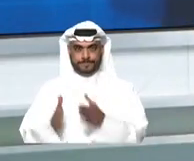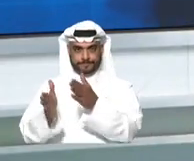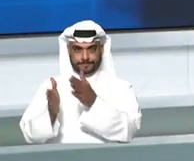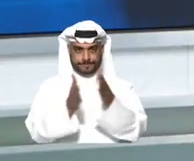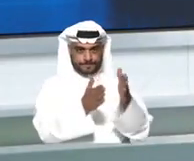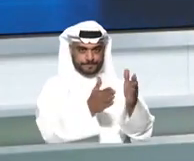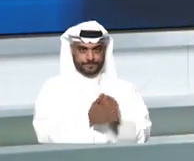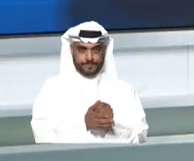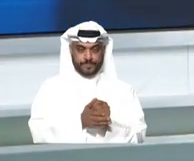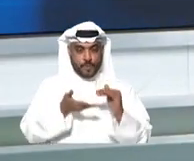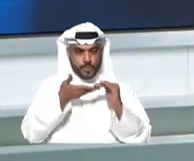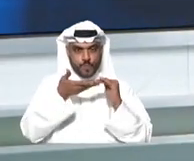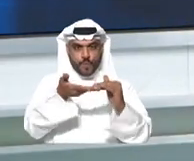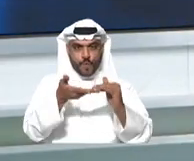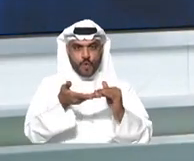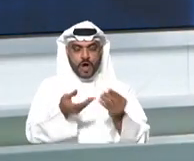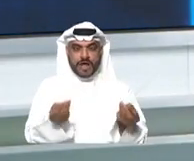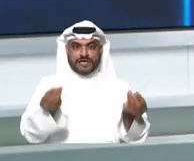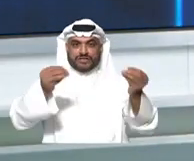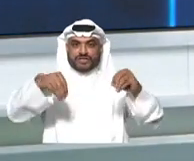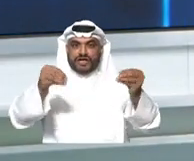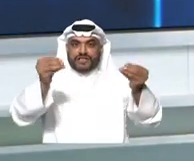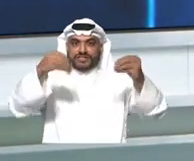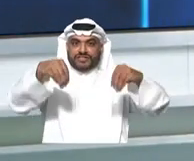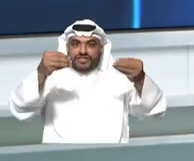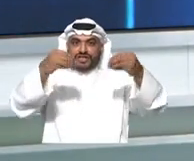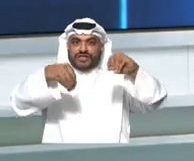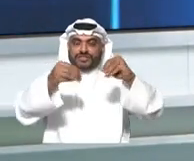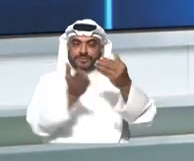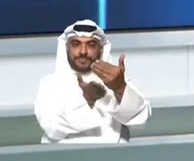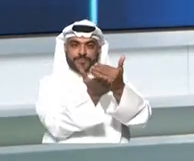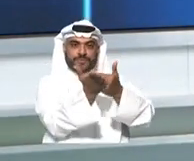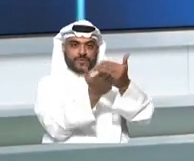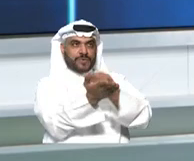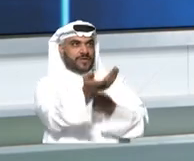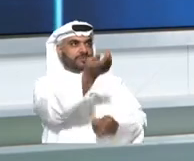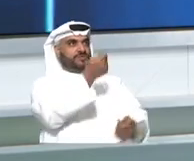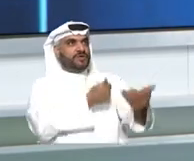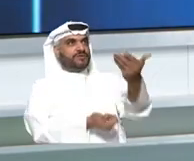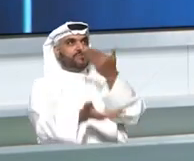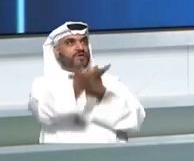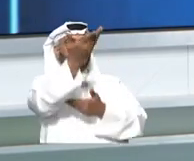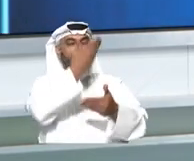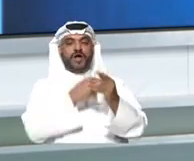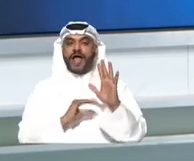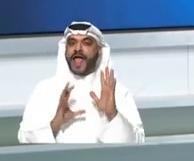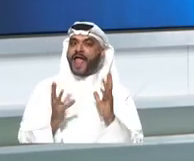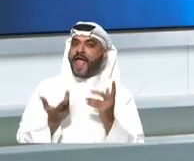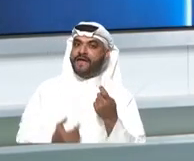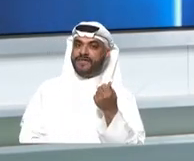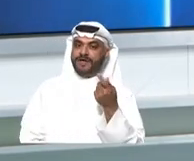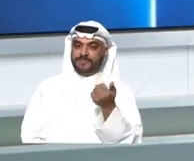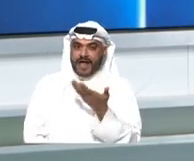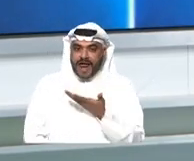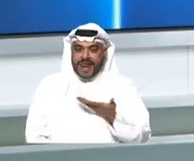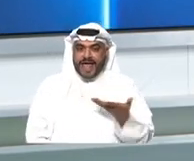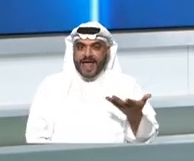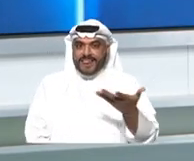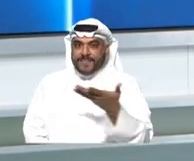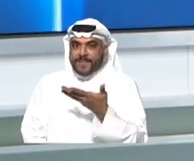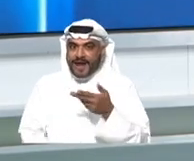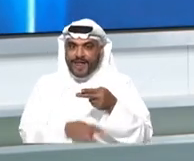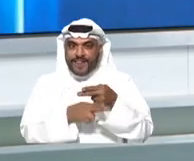للاسامي في تحسين مؤشره نمو الاقتصاديه للدوله واستقطاب الاستثمارات المحليه والاجنبيه نحو انشطه